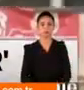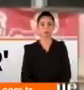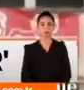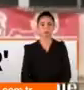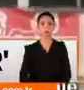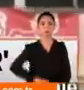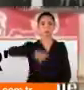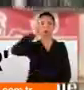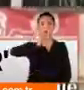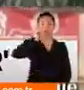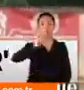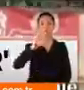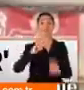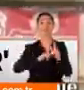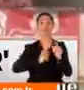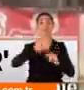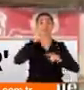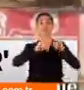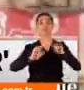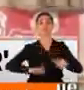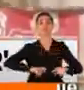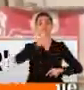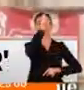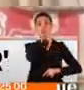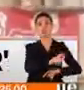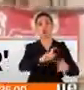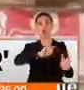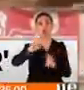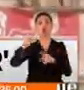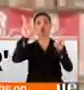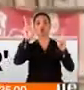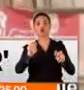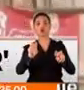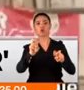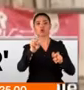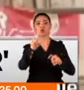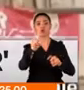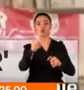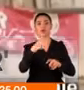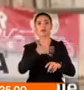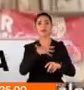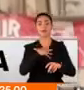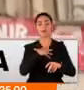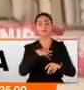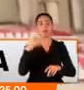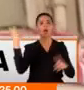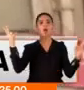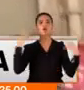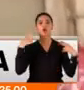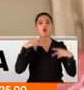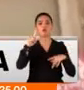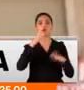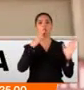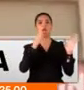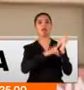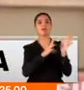Hemen üstlerinde ise Genel Başkan Kemal Kılıçdaroğlu'nun göç meselesinin sosyolojisinden çok popülizme odaklanan sloganı var.